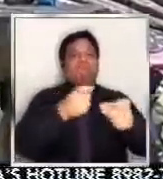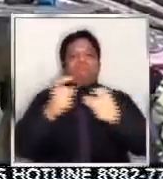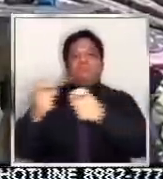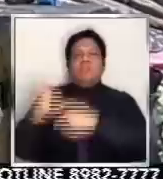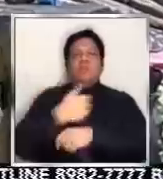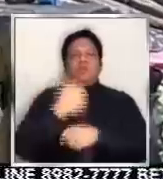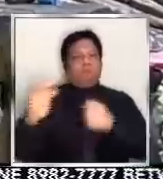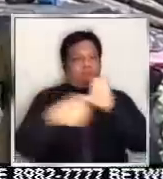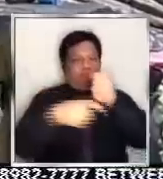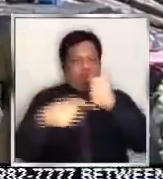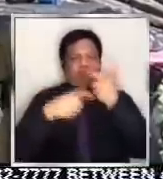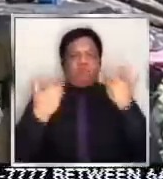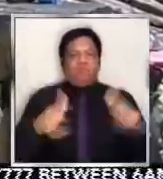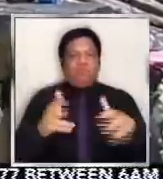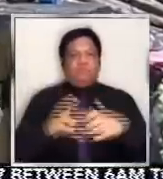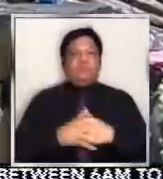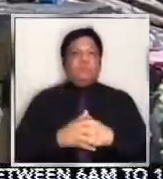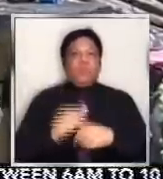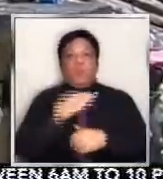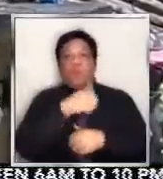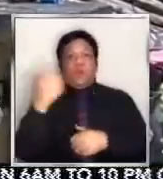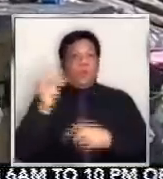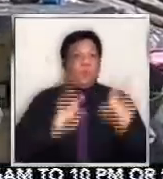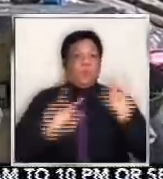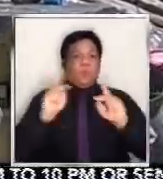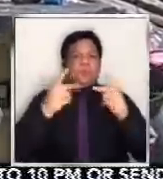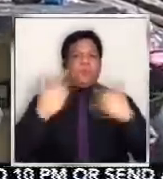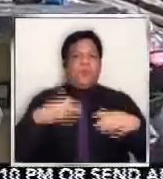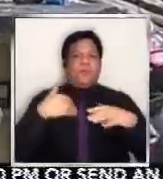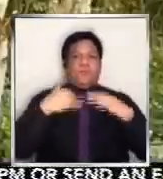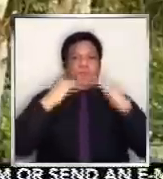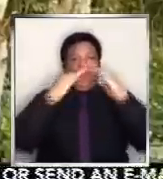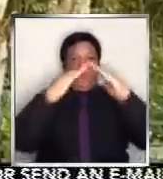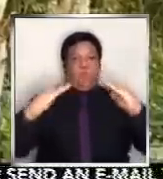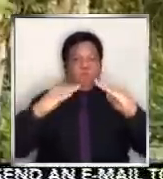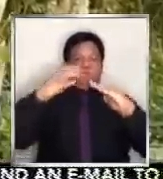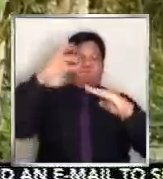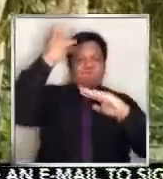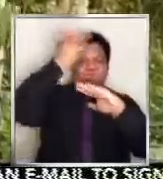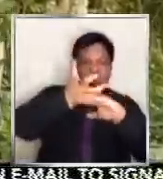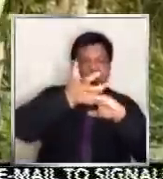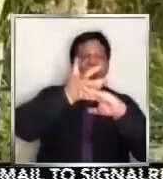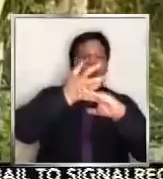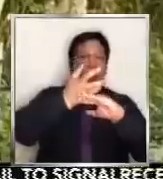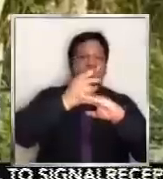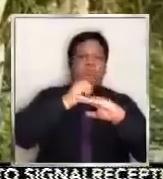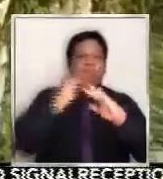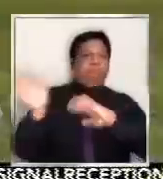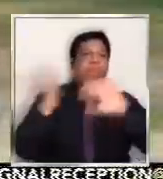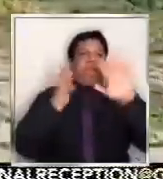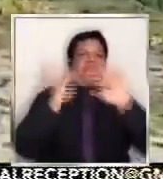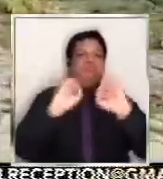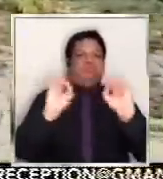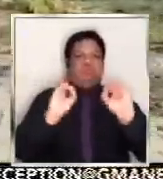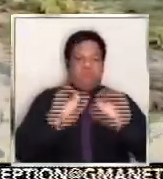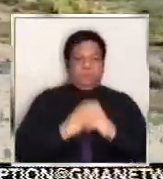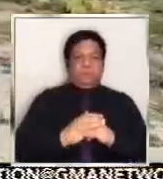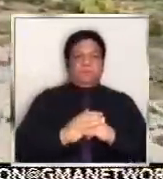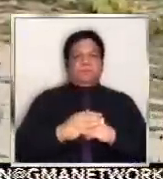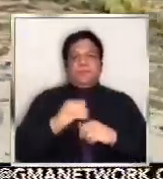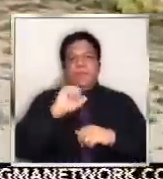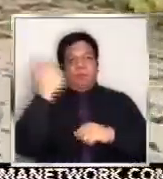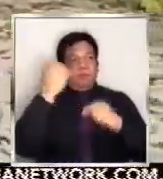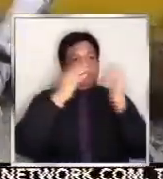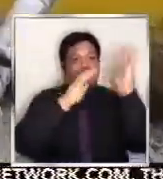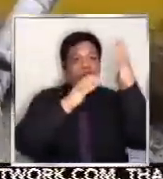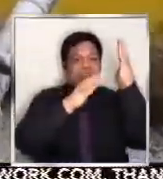naman, naglagay na ng pabigat sa kanilang mga bubong para di matangay ng hangin. Nagputol na rin ang sanga ng kahoy. May mga sinita